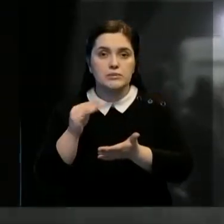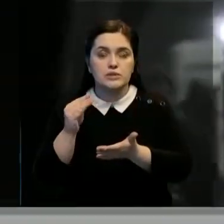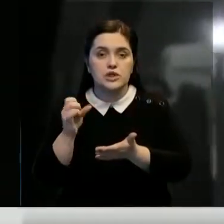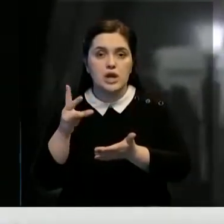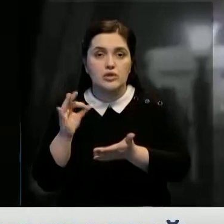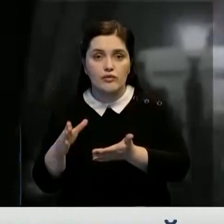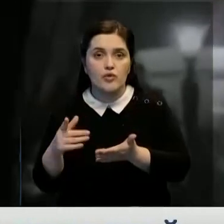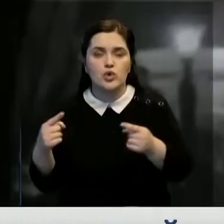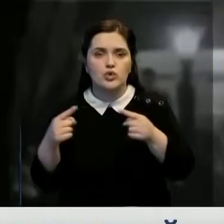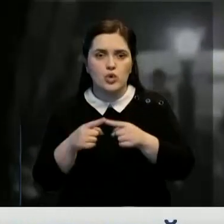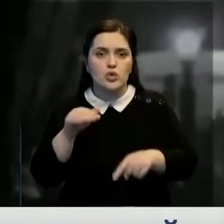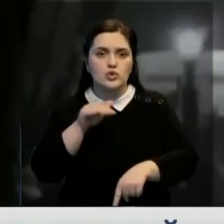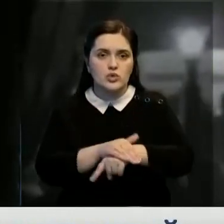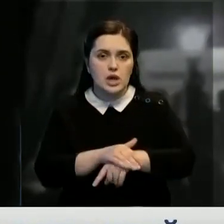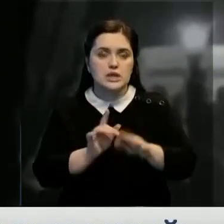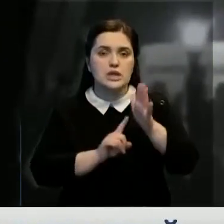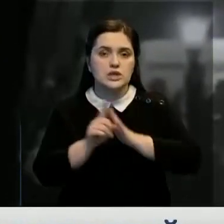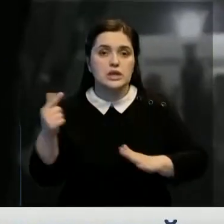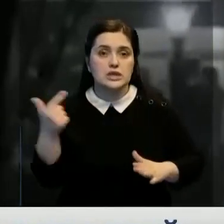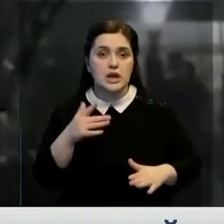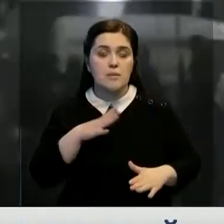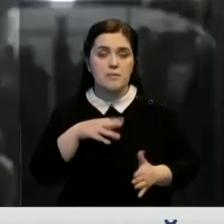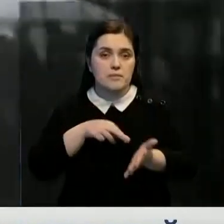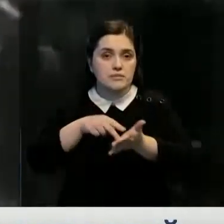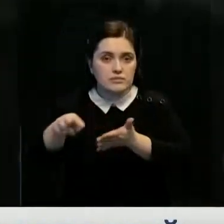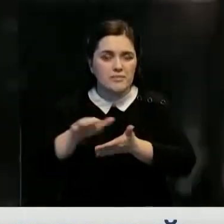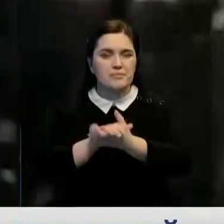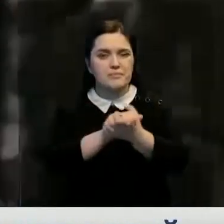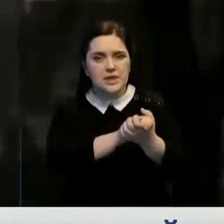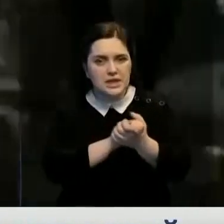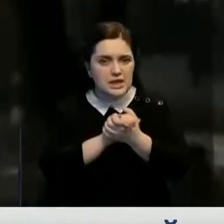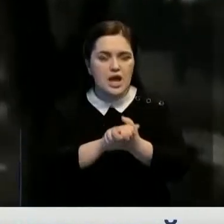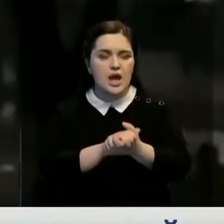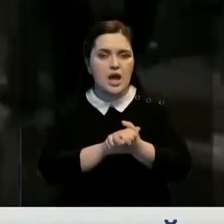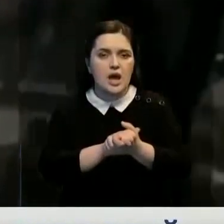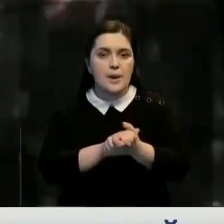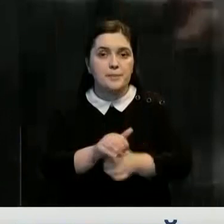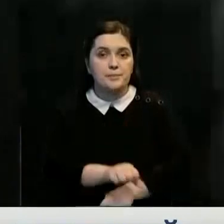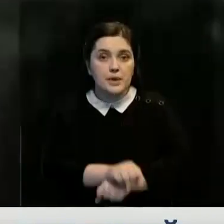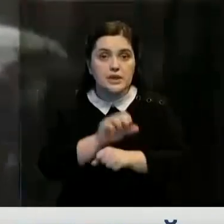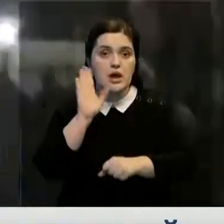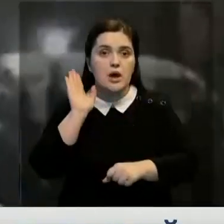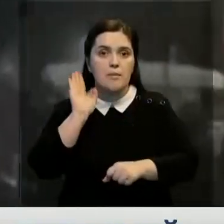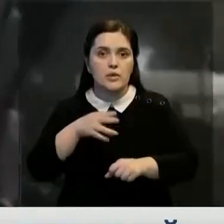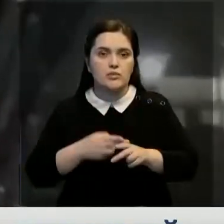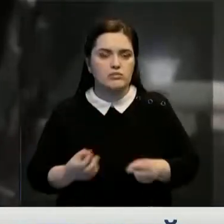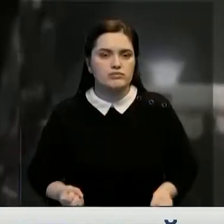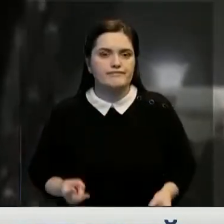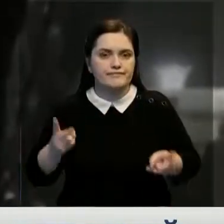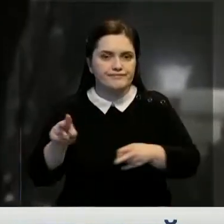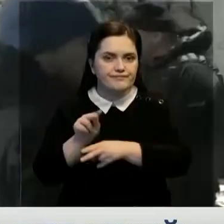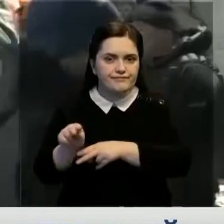Килымжанова, точно установлено, что изначально граждане шли на мирный митинг, затем инициативу перехватили криминальные